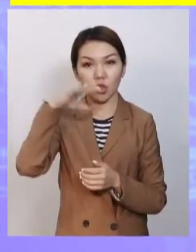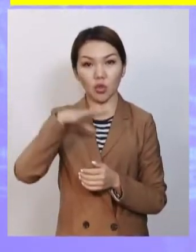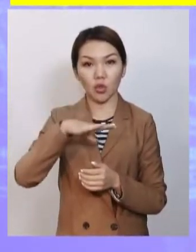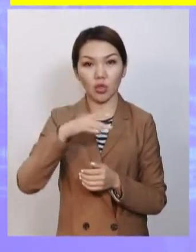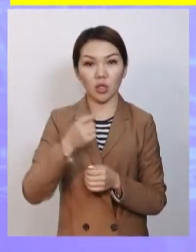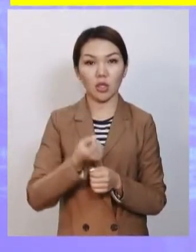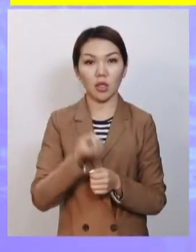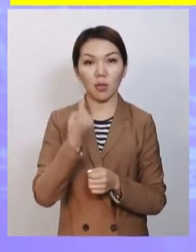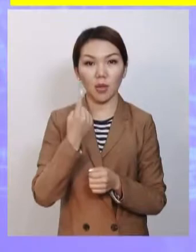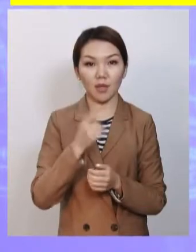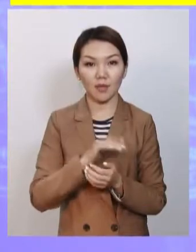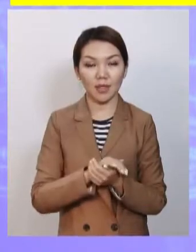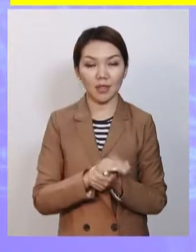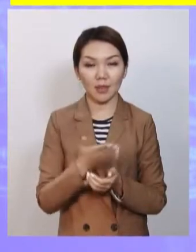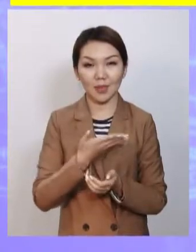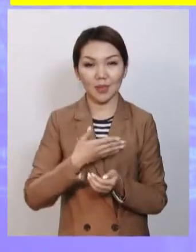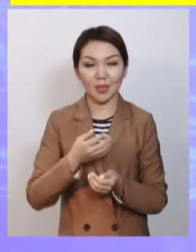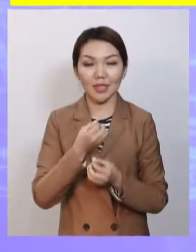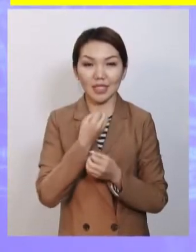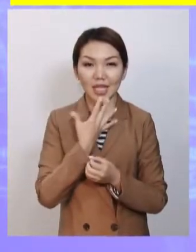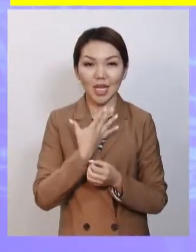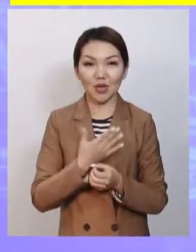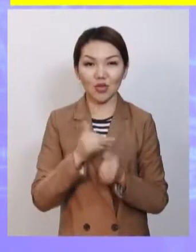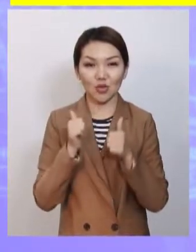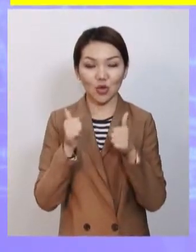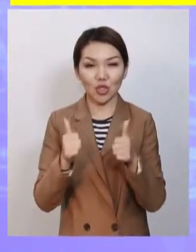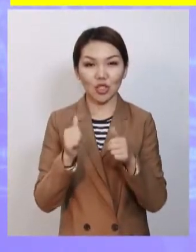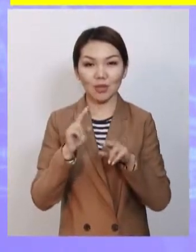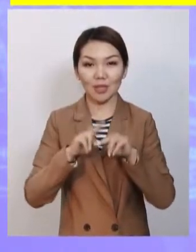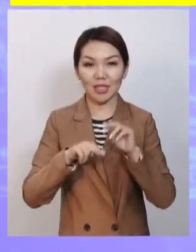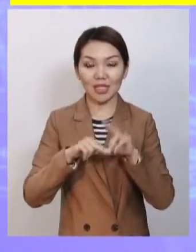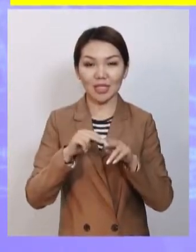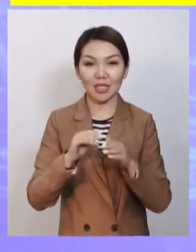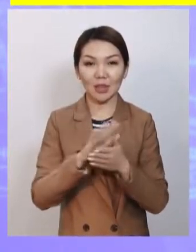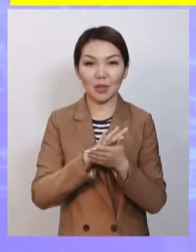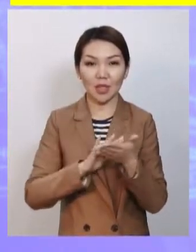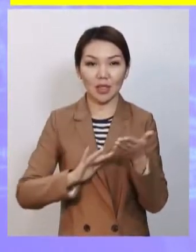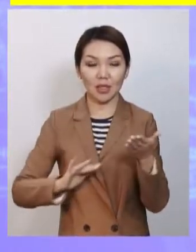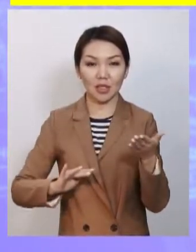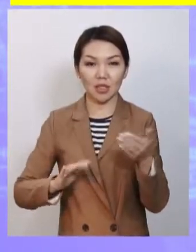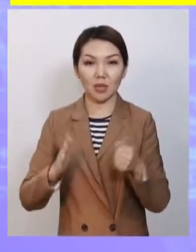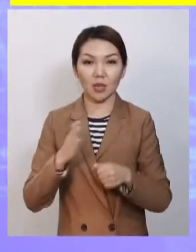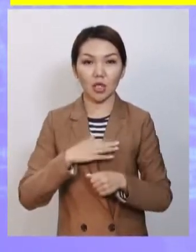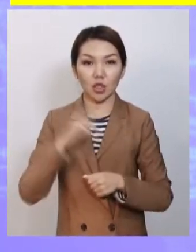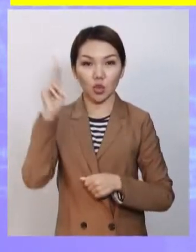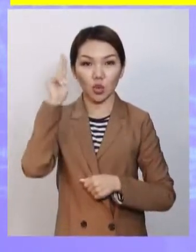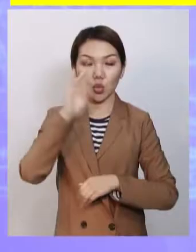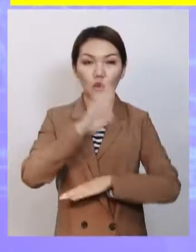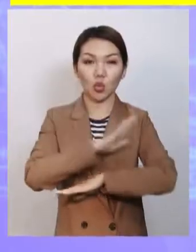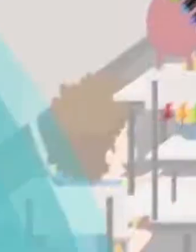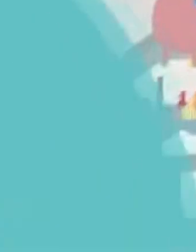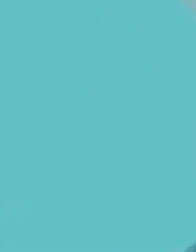и мы с хорошим настроением продолжаем наш урок